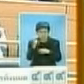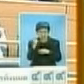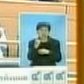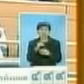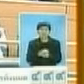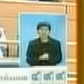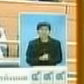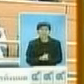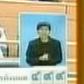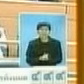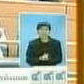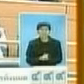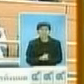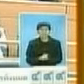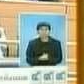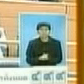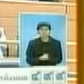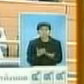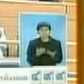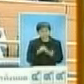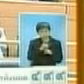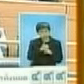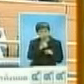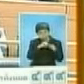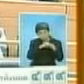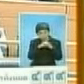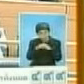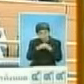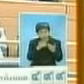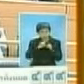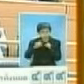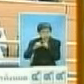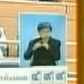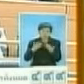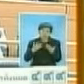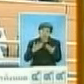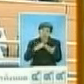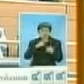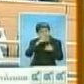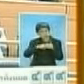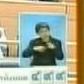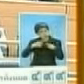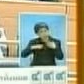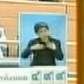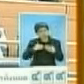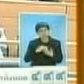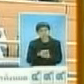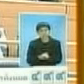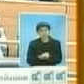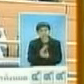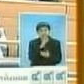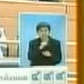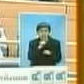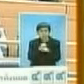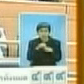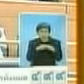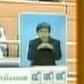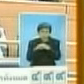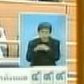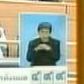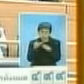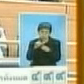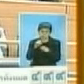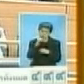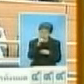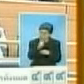จริงใจไงใช่มฮะมันมันต่างกันนะแต่ว่าโจทย์ที่เมื่อวานคุยกันในสภาเนี่ยผมว่าทางเพื่อไทยเได้เปรียบคือผมมองแบบโดยภาพ